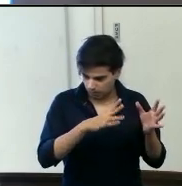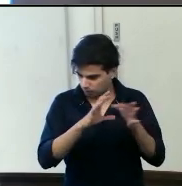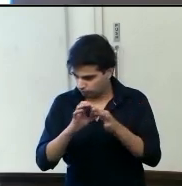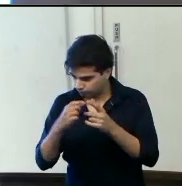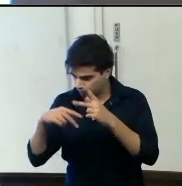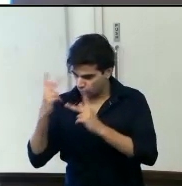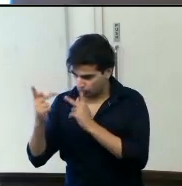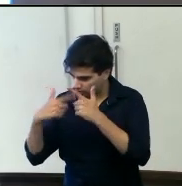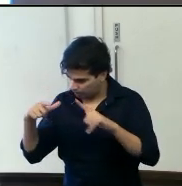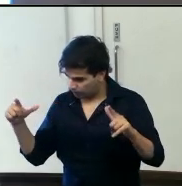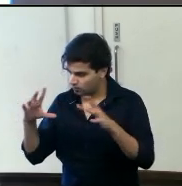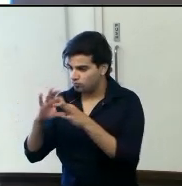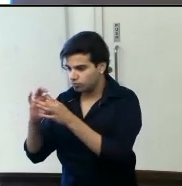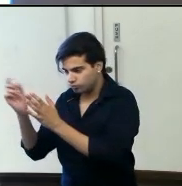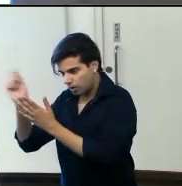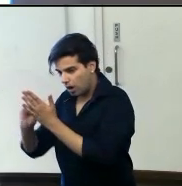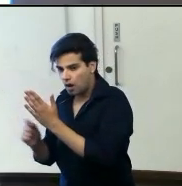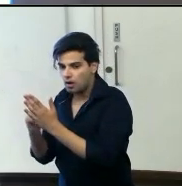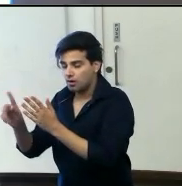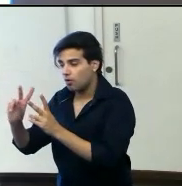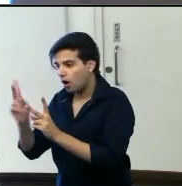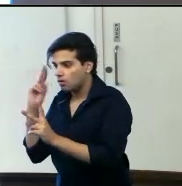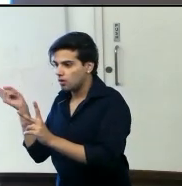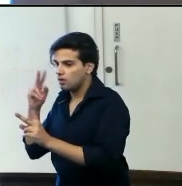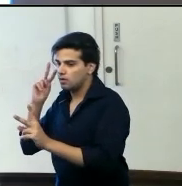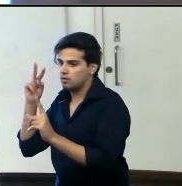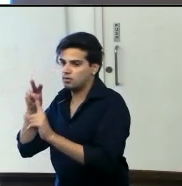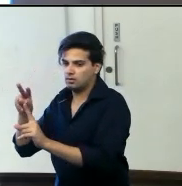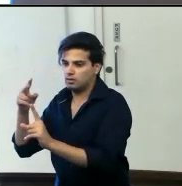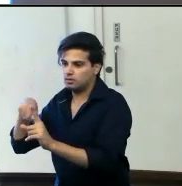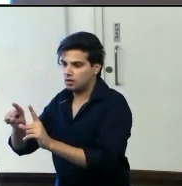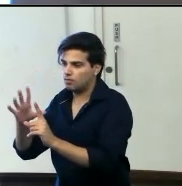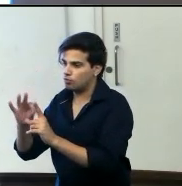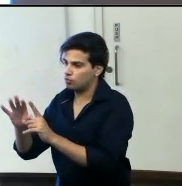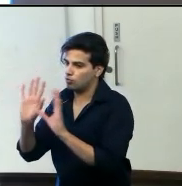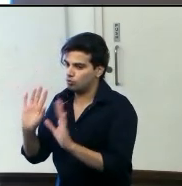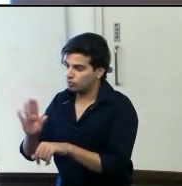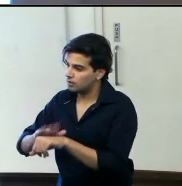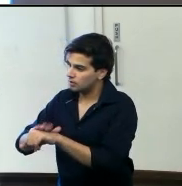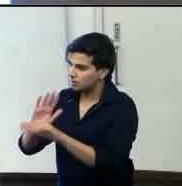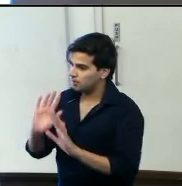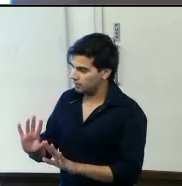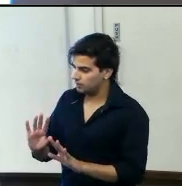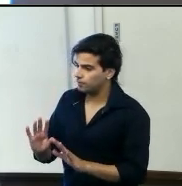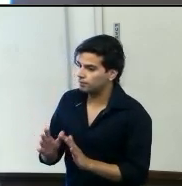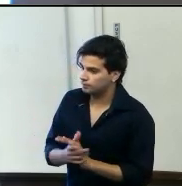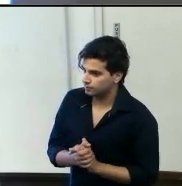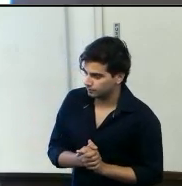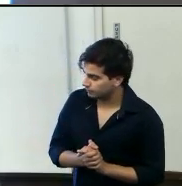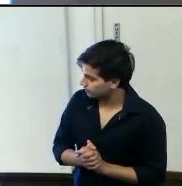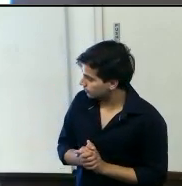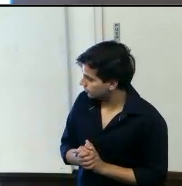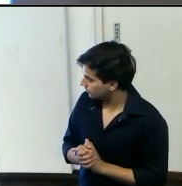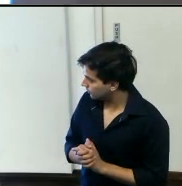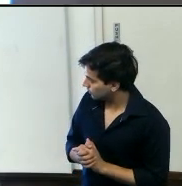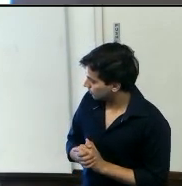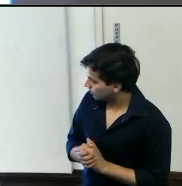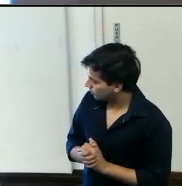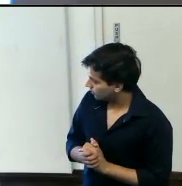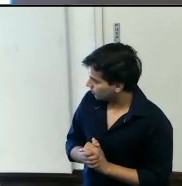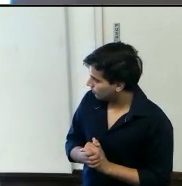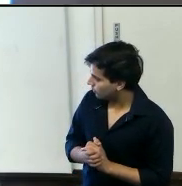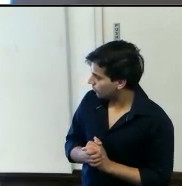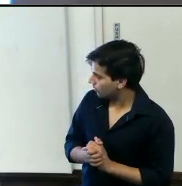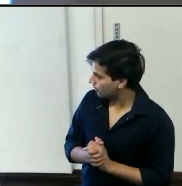in making, and also for others to read and experience. And ನೀವು ನಿಮ್ಮ